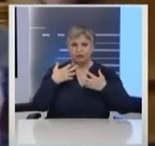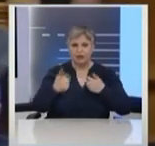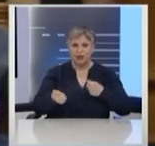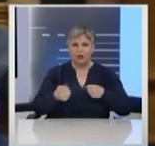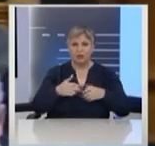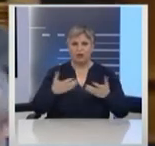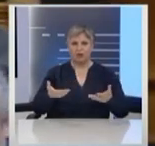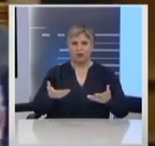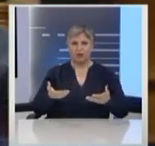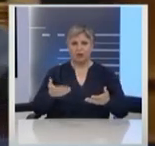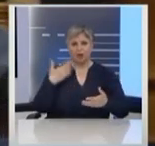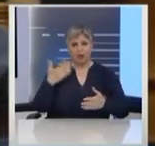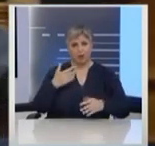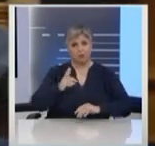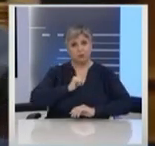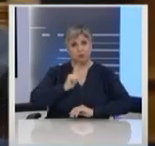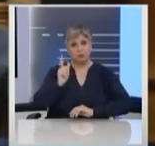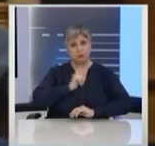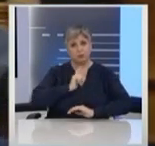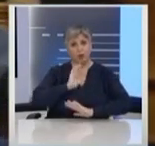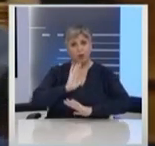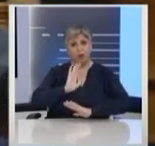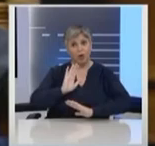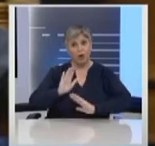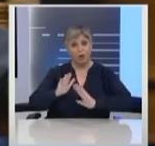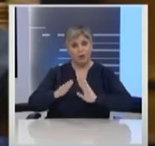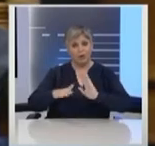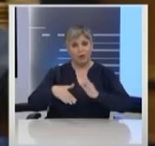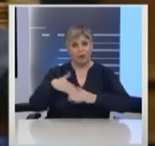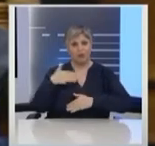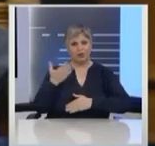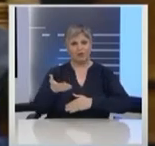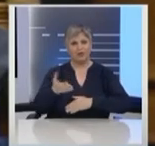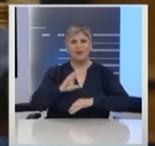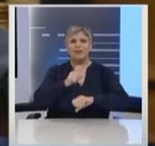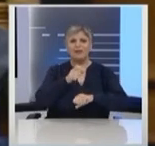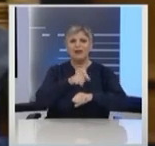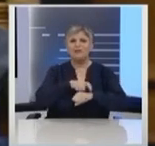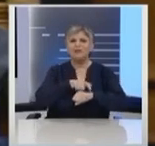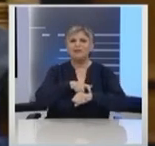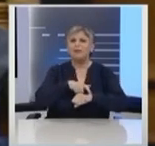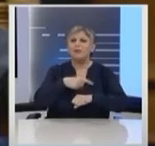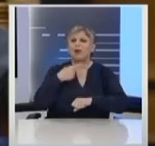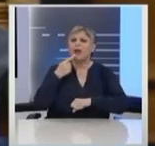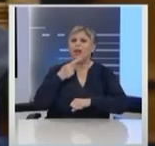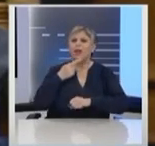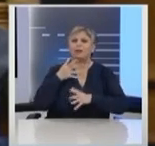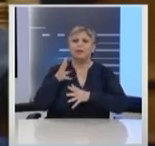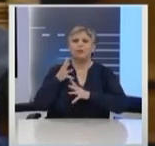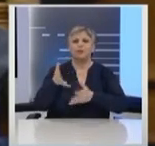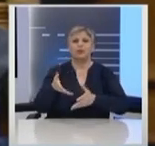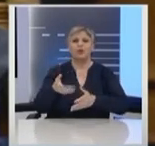Δεν μπορεί. Πώς να το κάνουμε? Και λαϊκίζεται λέγοντας ότι στα 15 δεν μπορούν να πάρουν